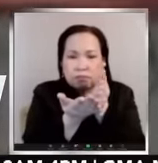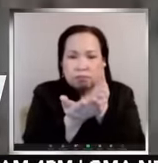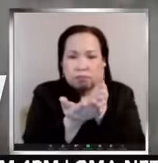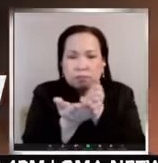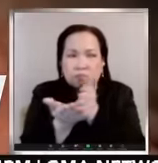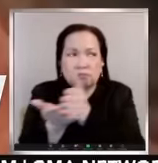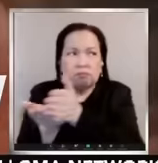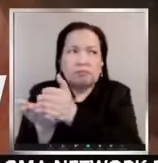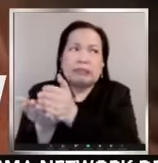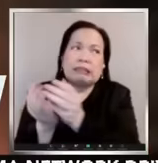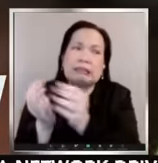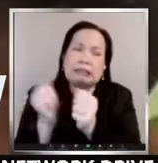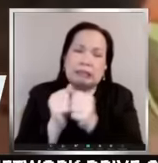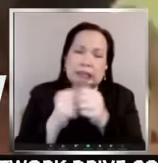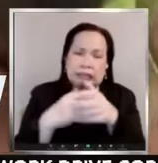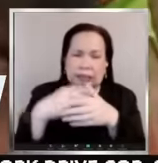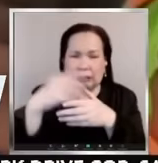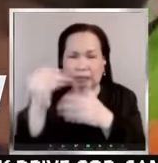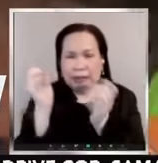sa baha.